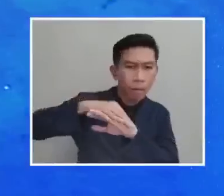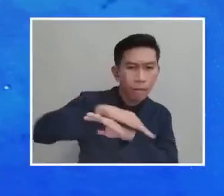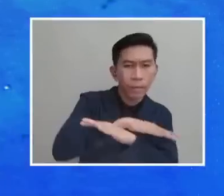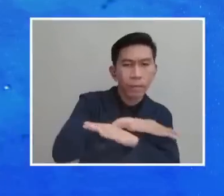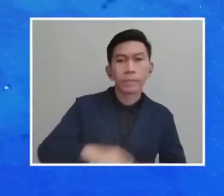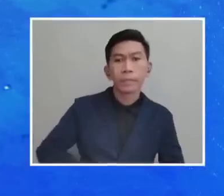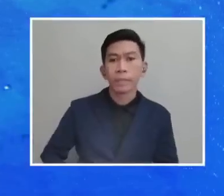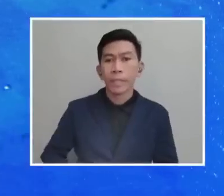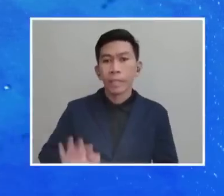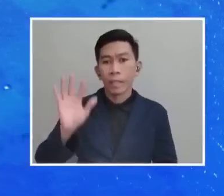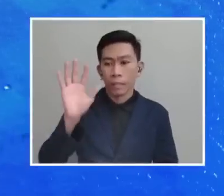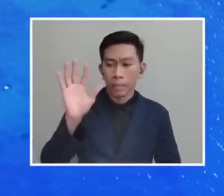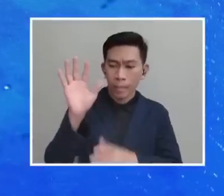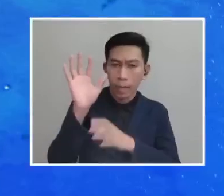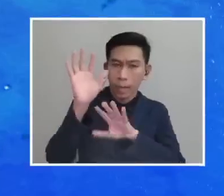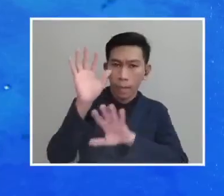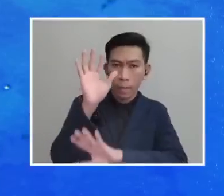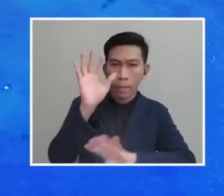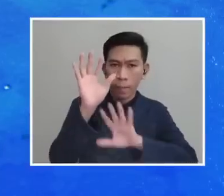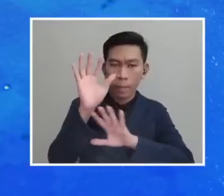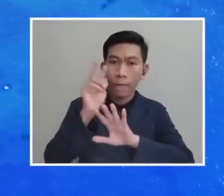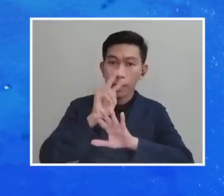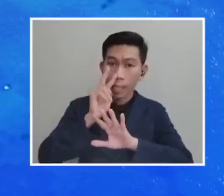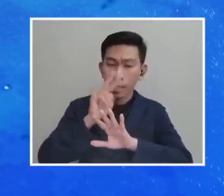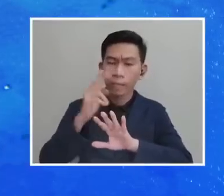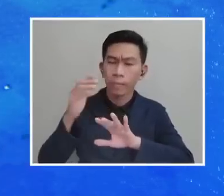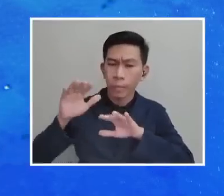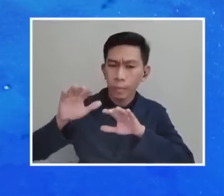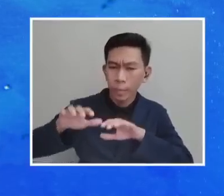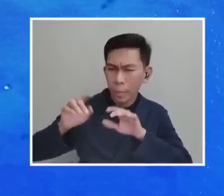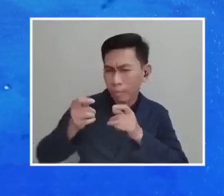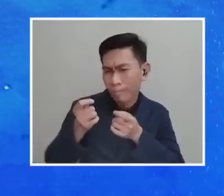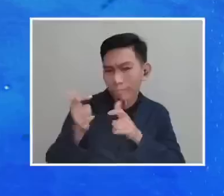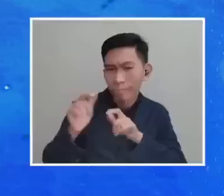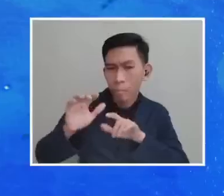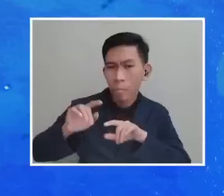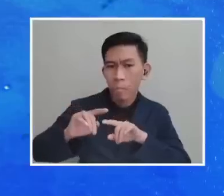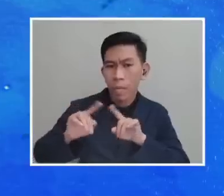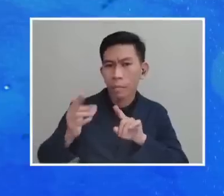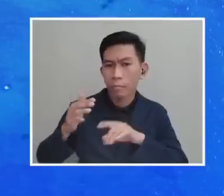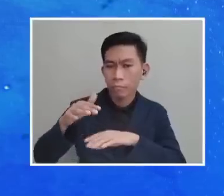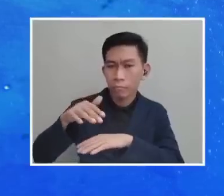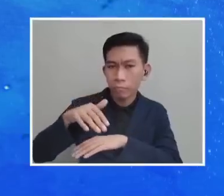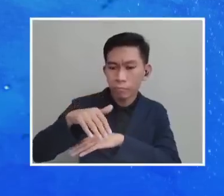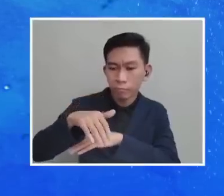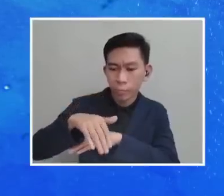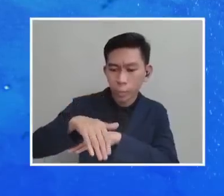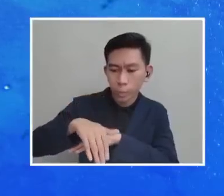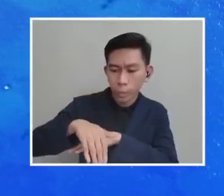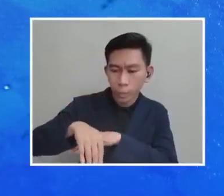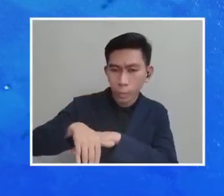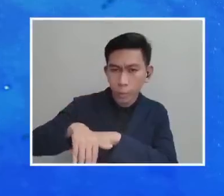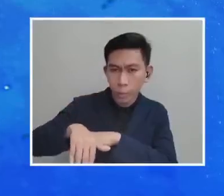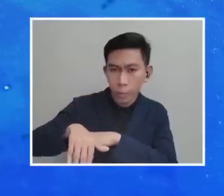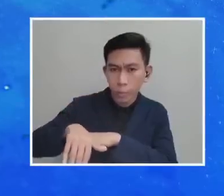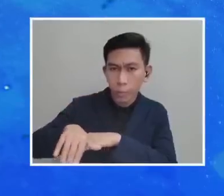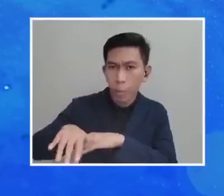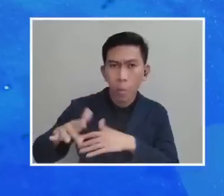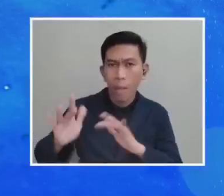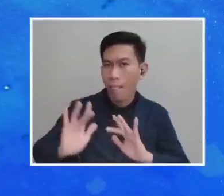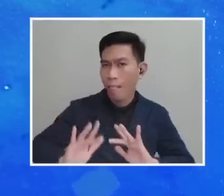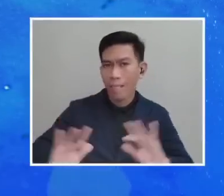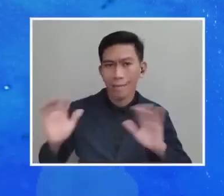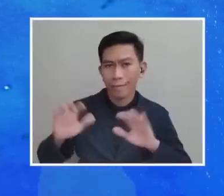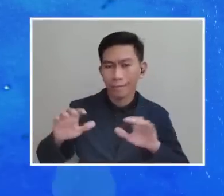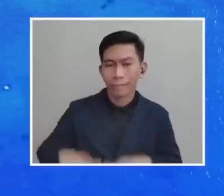ng tanghali dito sa Western Visayas, pero wala na po mga pag-ulan hanggang paglalim ng gabi sa halos buong Kabisayaan. Sa